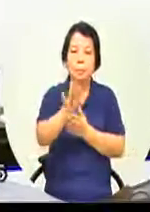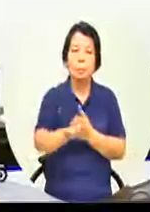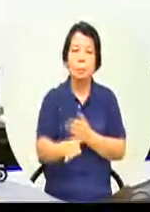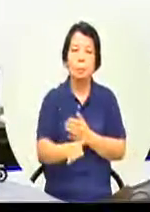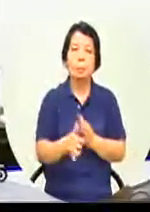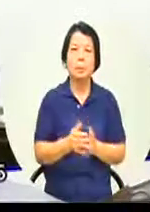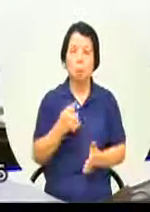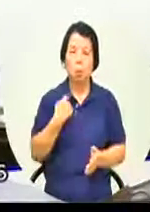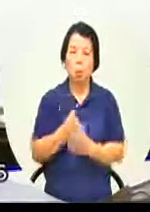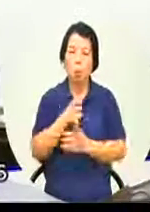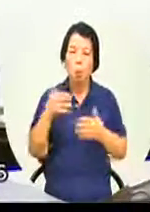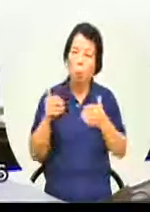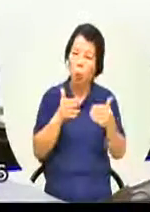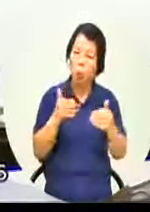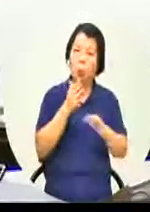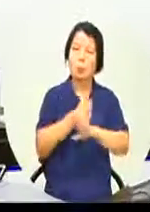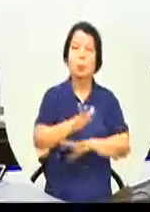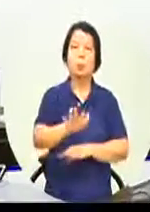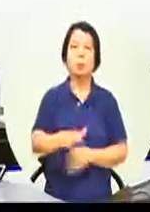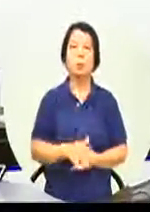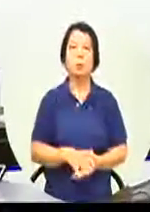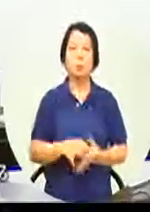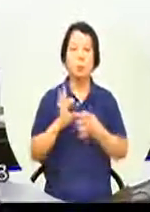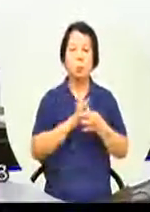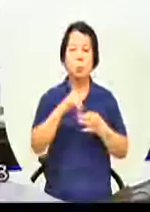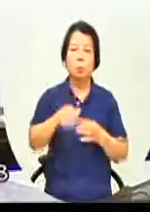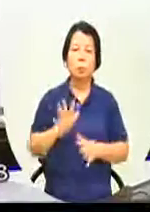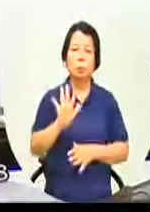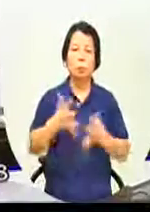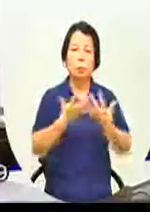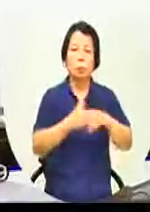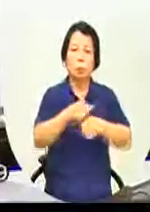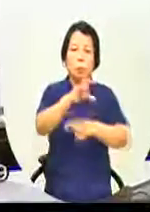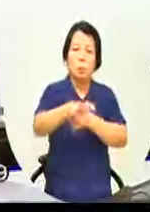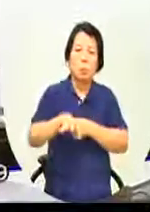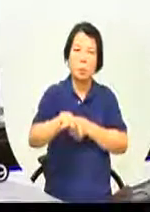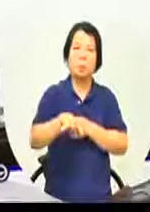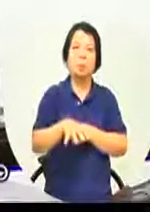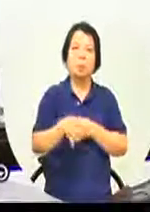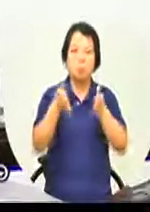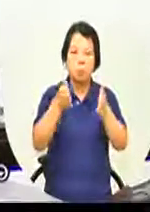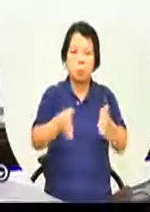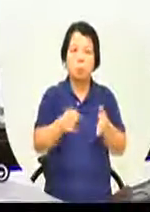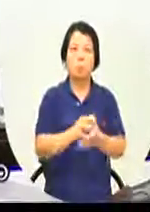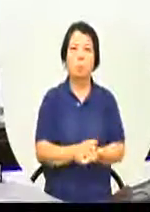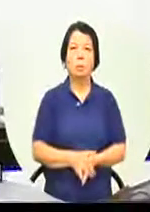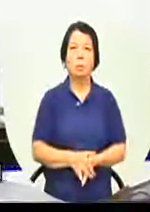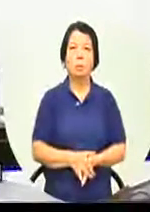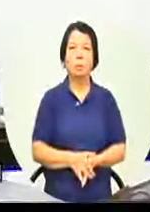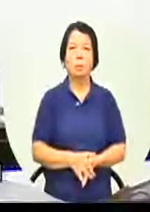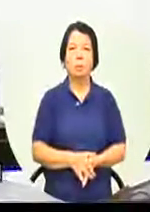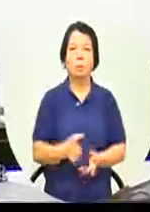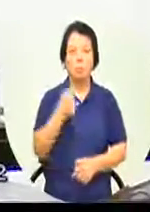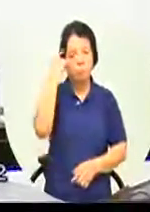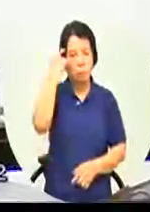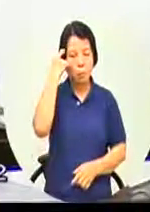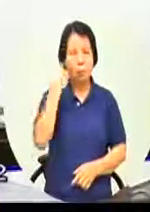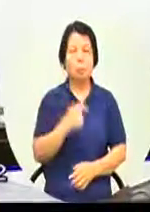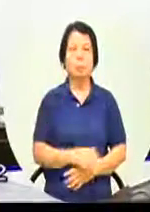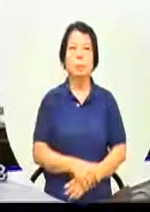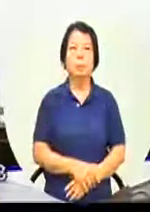咨询过有关这个有机农业的这一个部分。那我想请问一